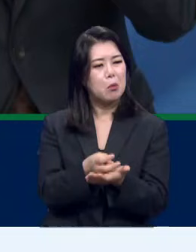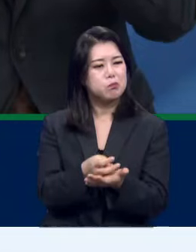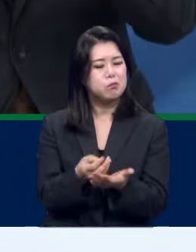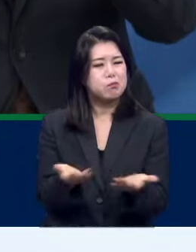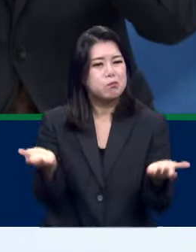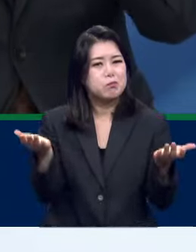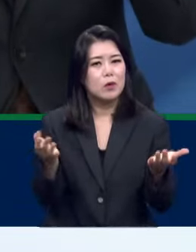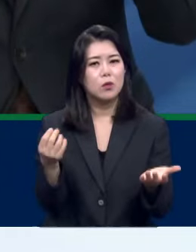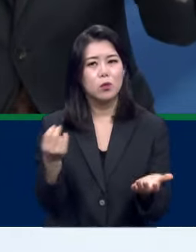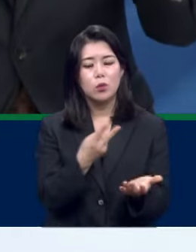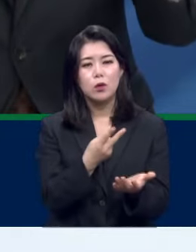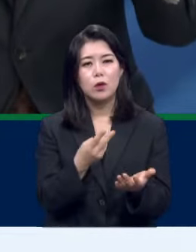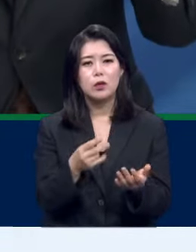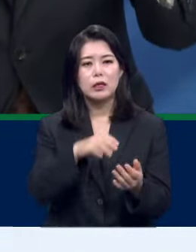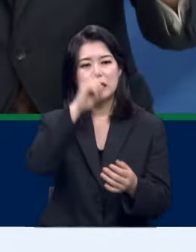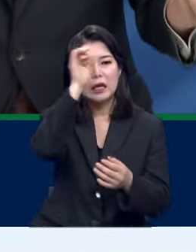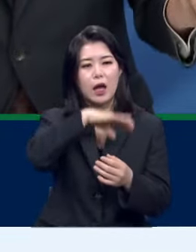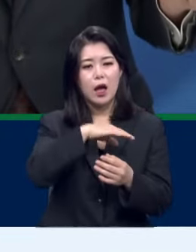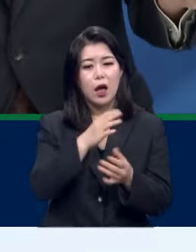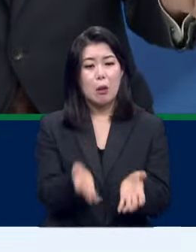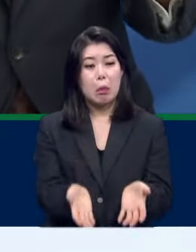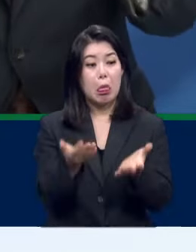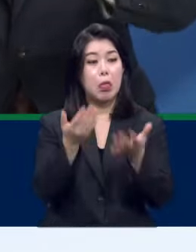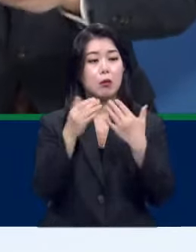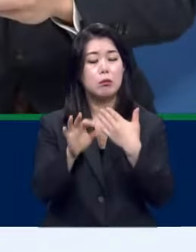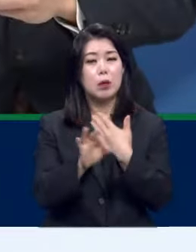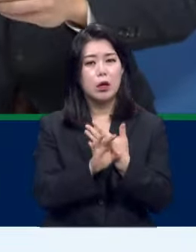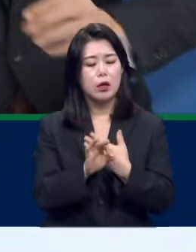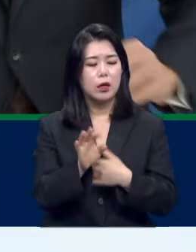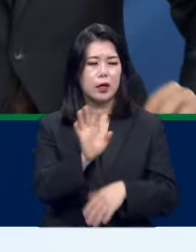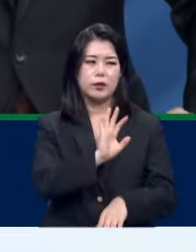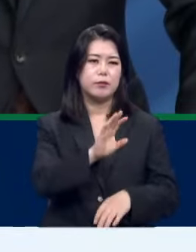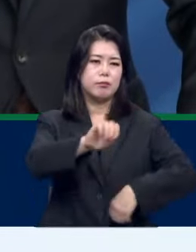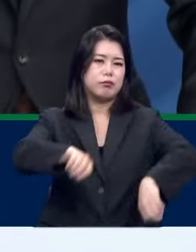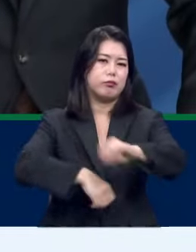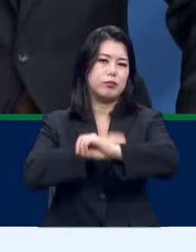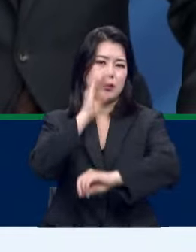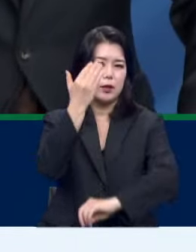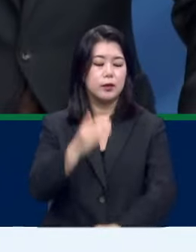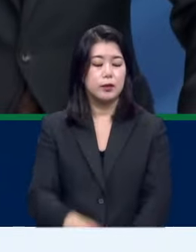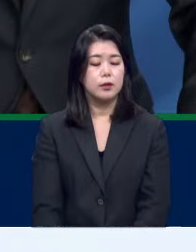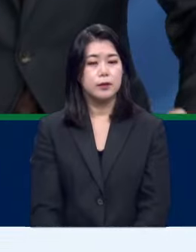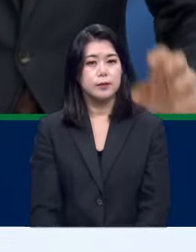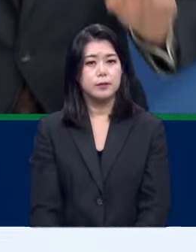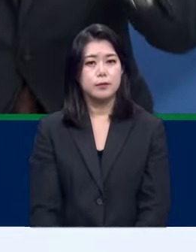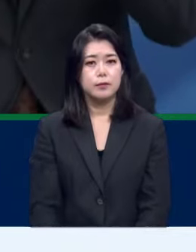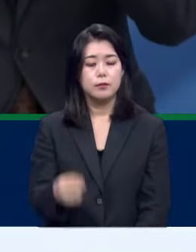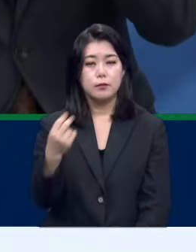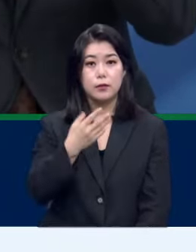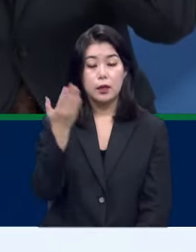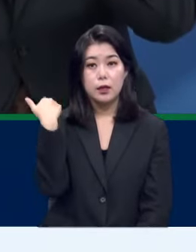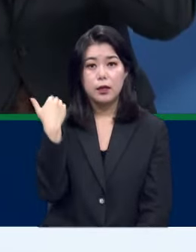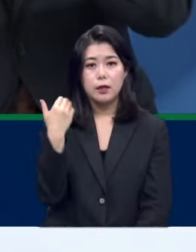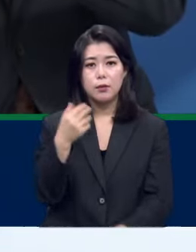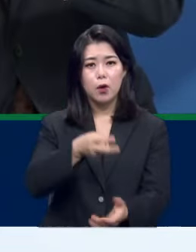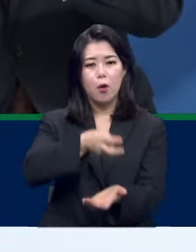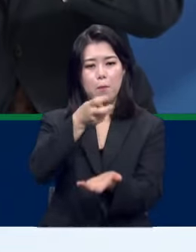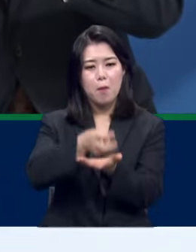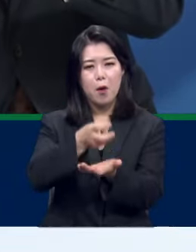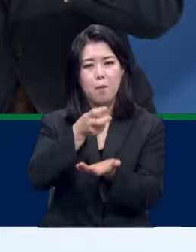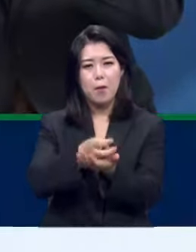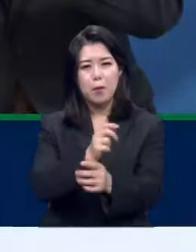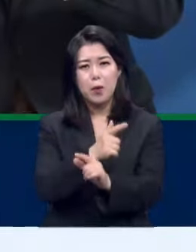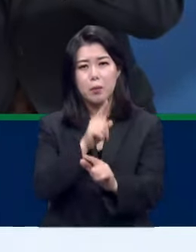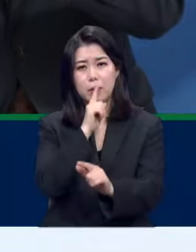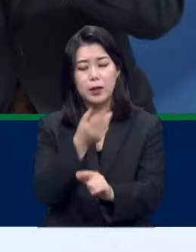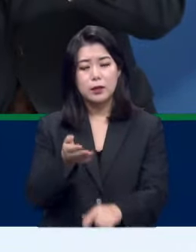지금 이게 단지 선전 손동 수준이라고 하면 이거 대략 역풍 맞을 겁니다음 예 그리고 지금 어 아까 제 저희들이 법적인 이야기만